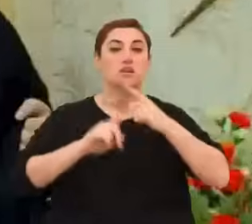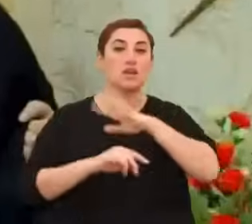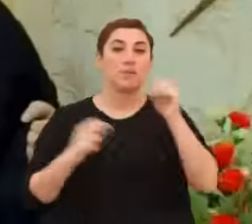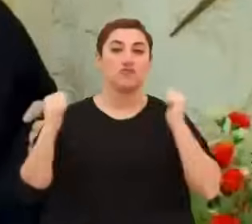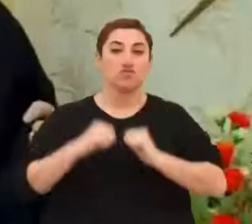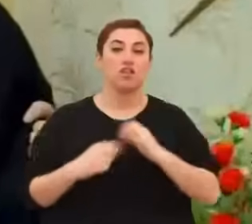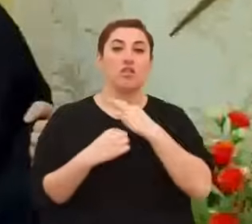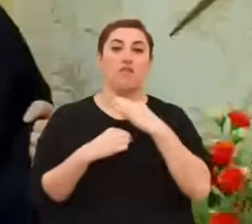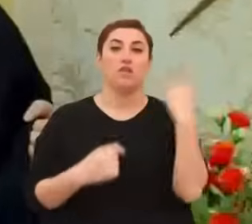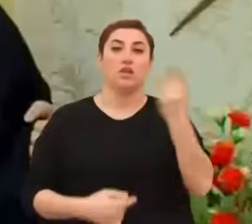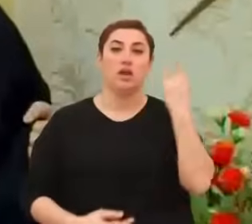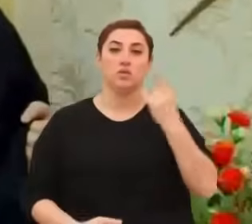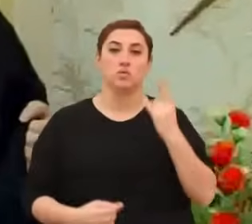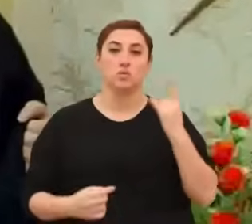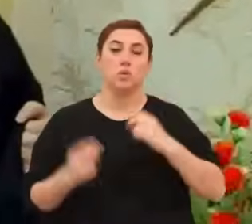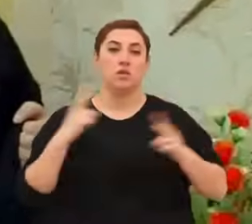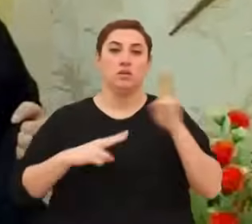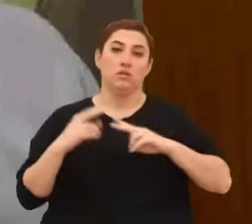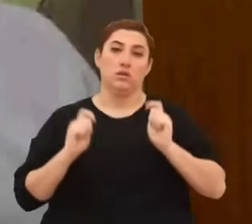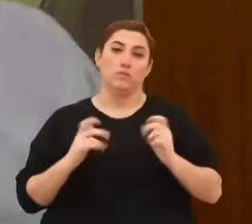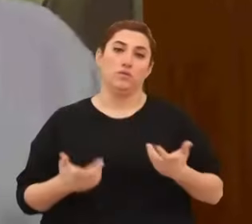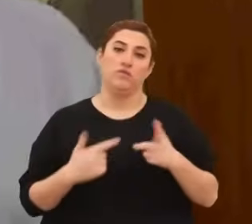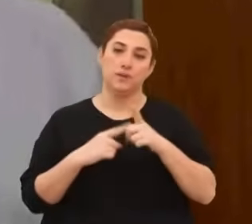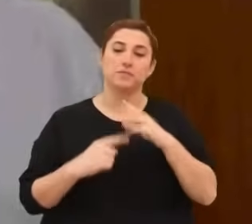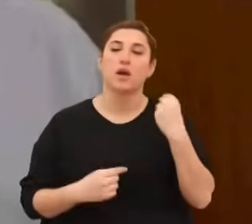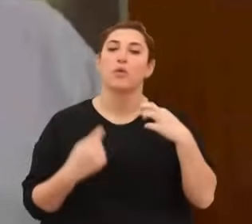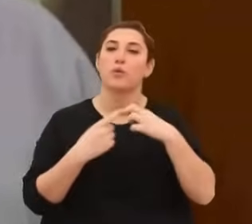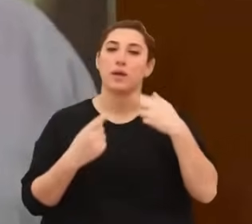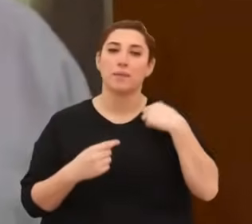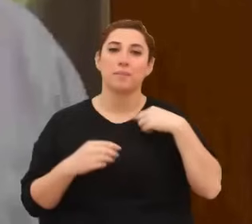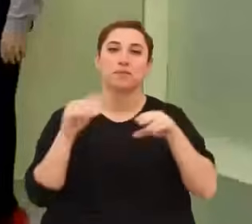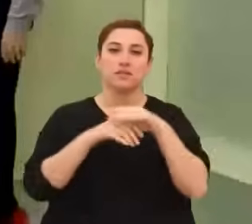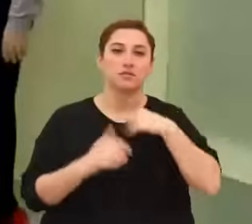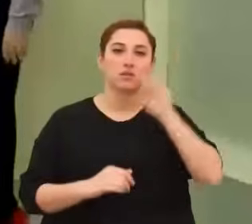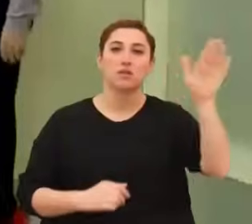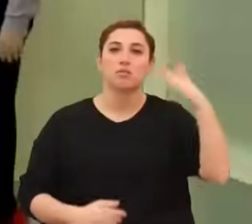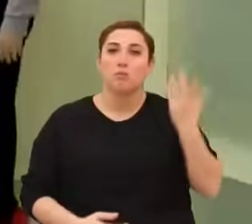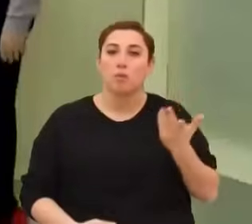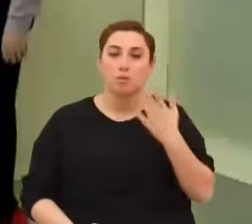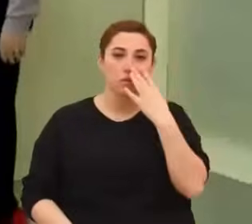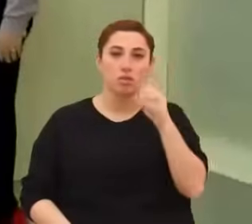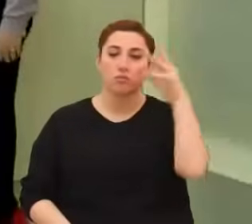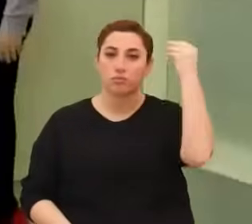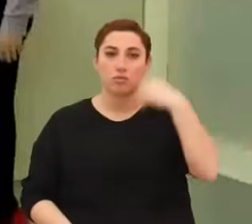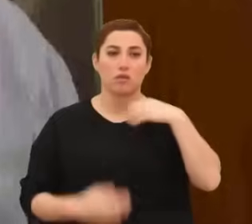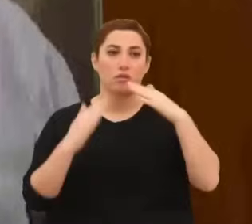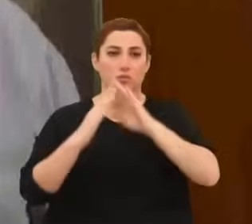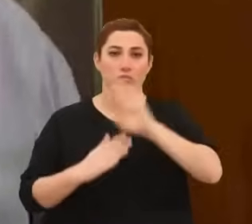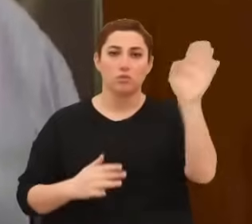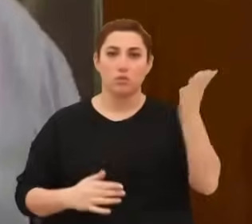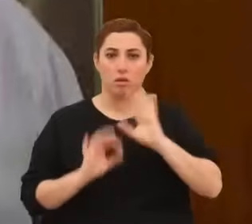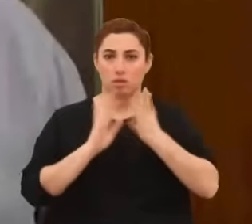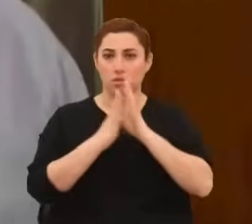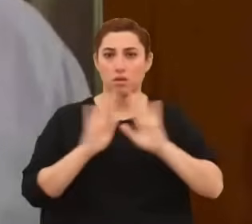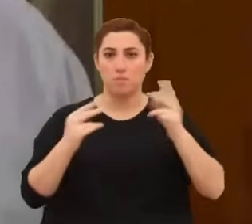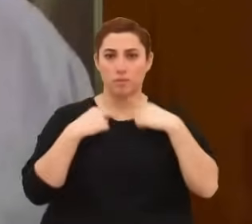hep ceketli, kravatla geziyorlar. Takım elbiselerle Fehmi'ciğim. Ya Rukiye, ben meclise gidiyorum ki ya. Alt tarafı muhtarlığa gidiyorum. İşte